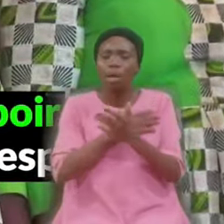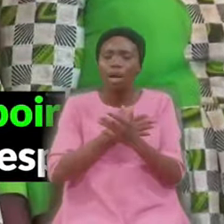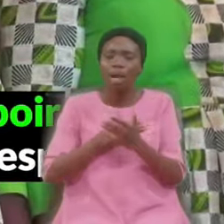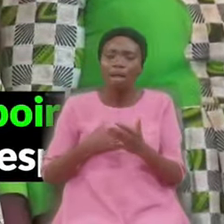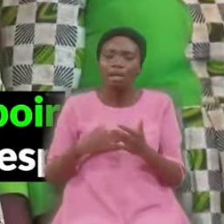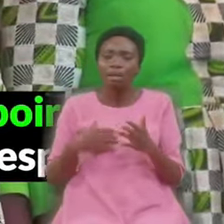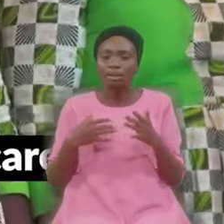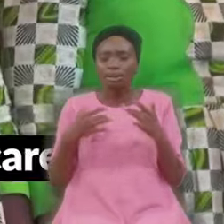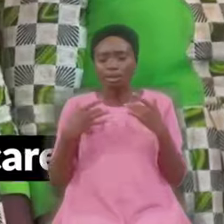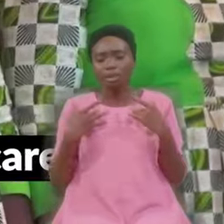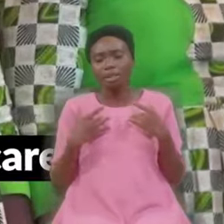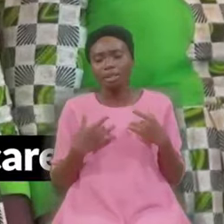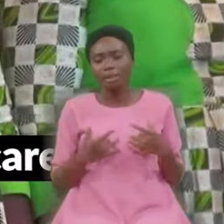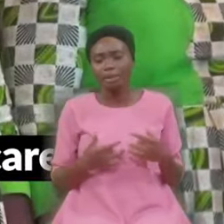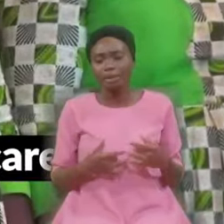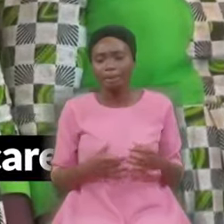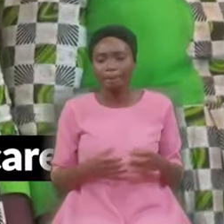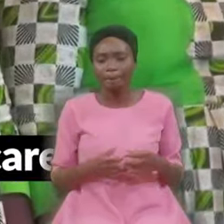Sans espoir,